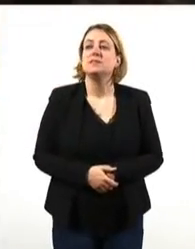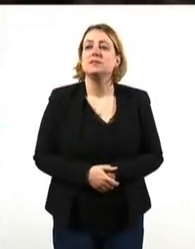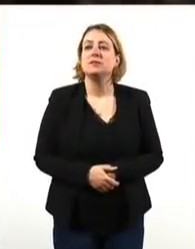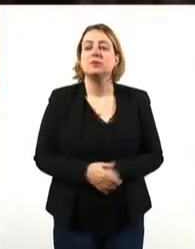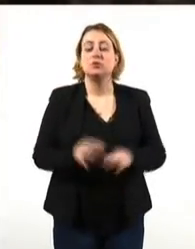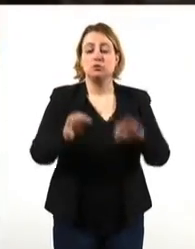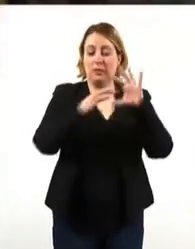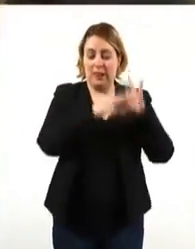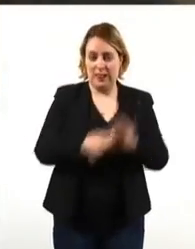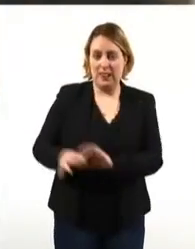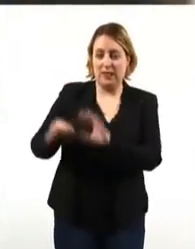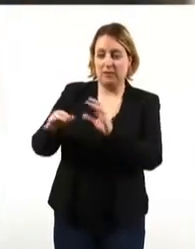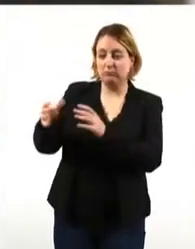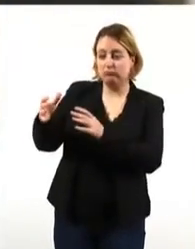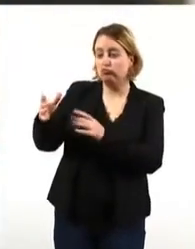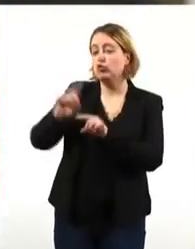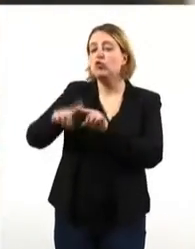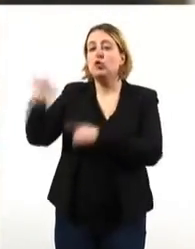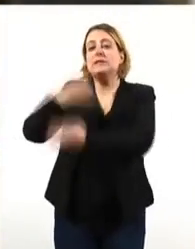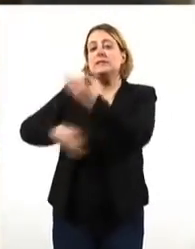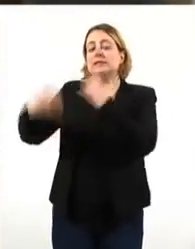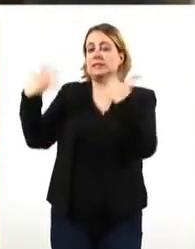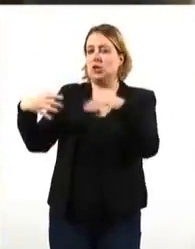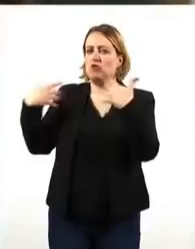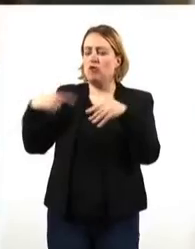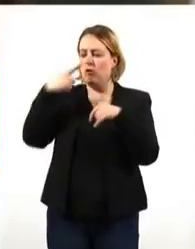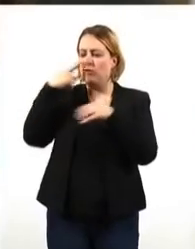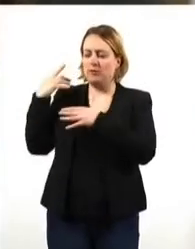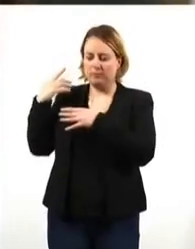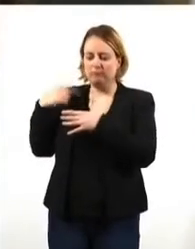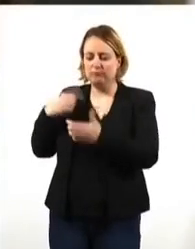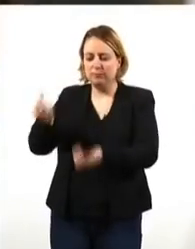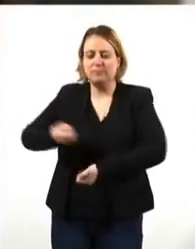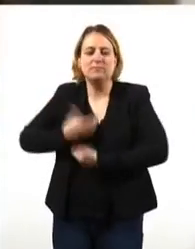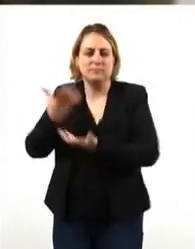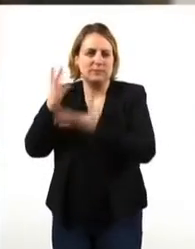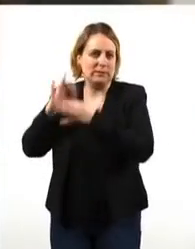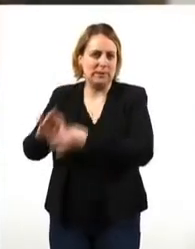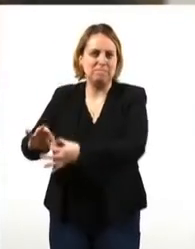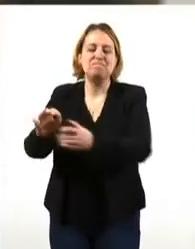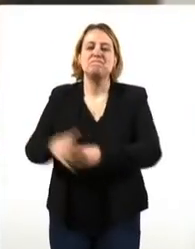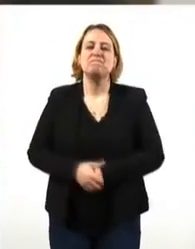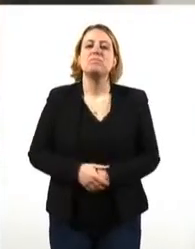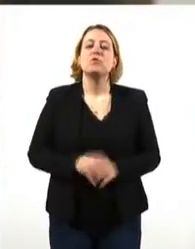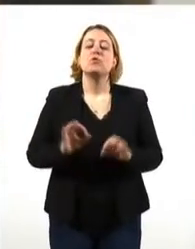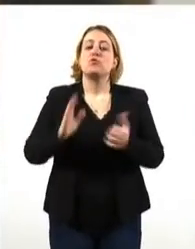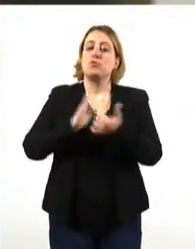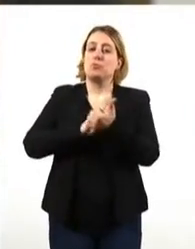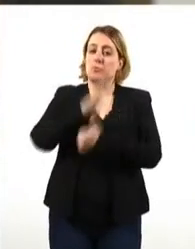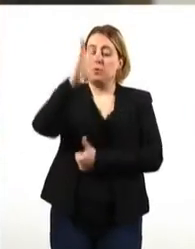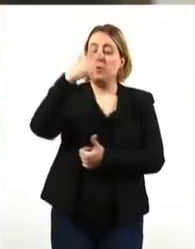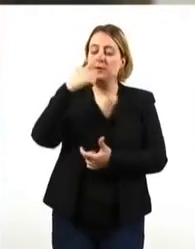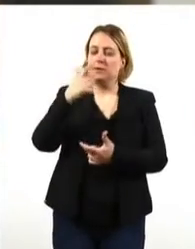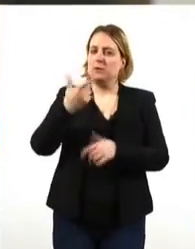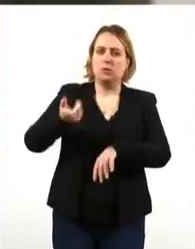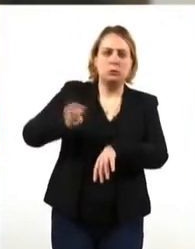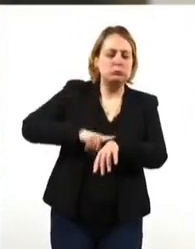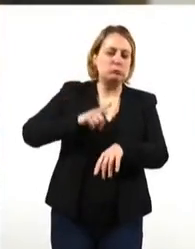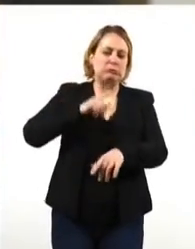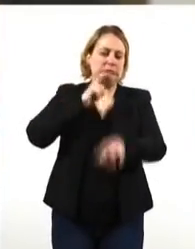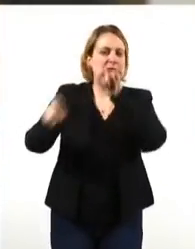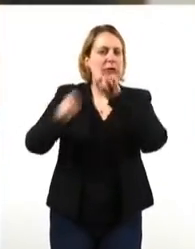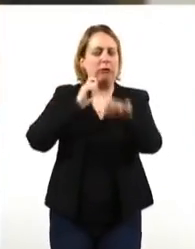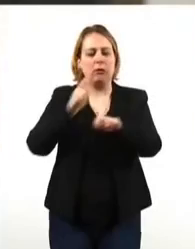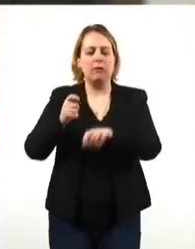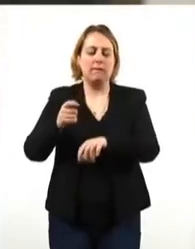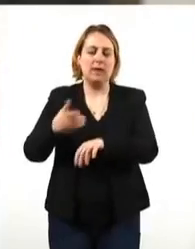Pour rebondir sur plusieurs points, et peut-être, je pense qu'il y a plusieurs choses, c'est-à-dire effectivement pouvoir en parler en amont avant d'arriver au côté